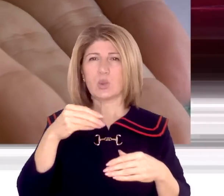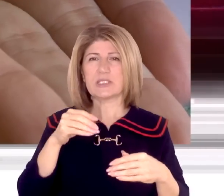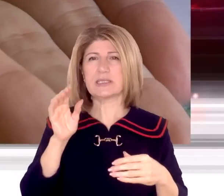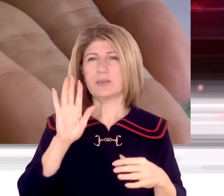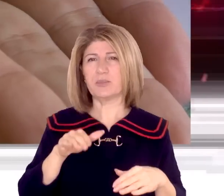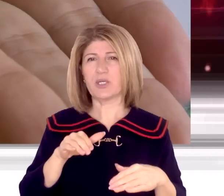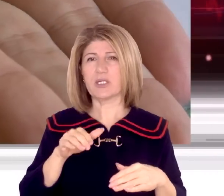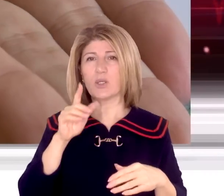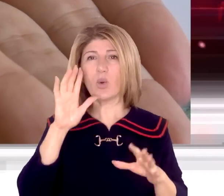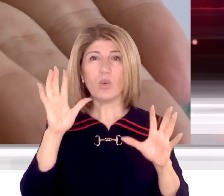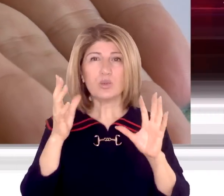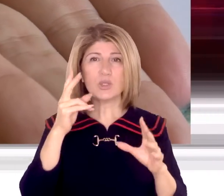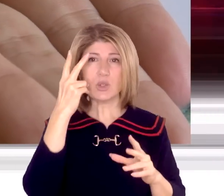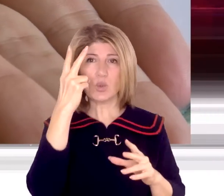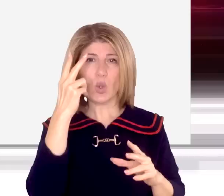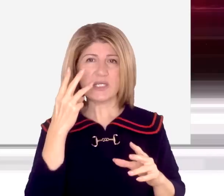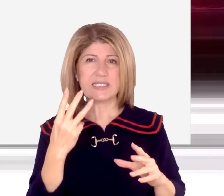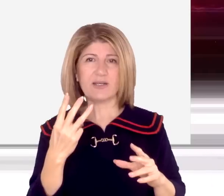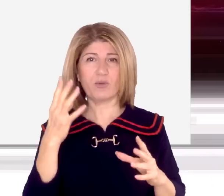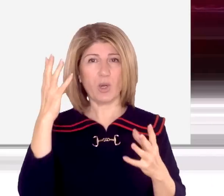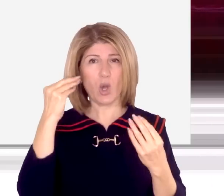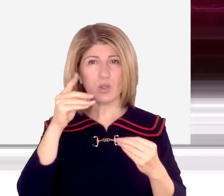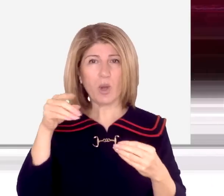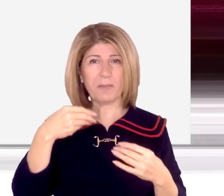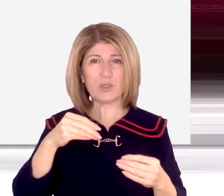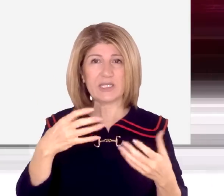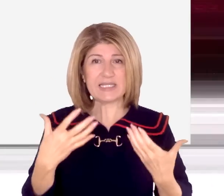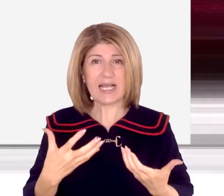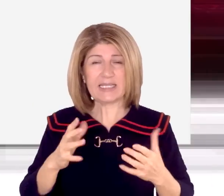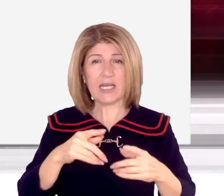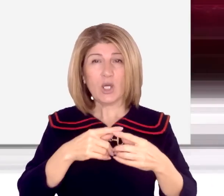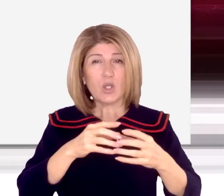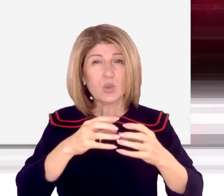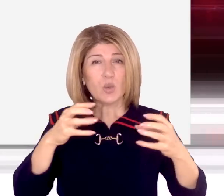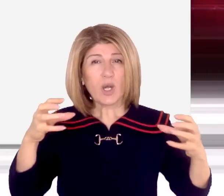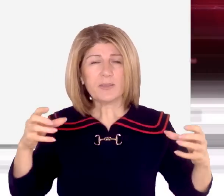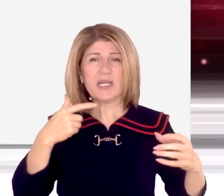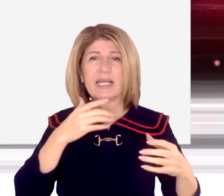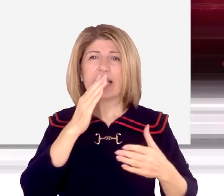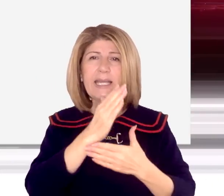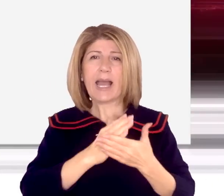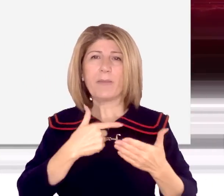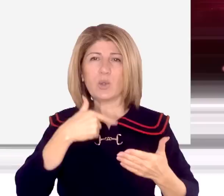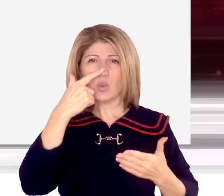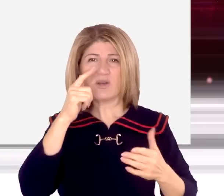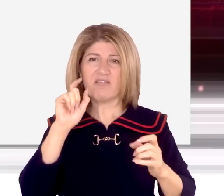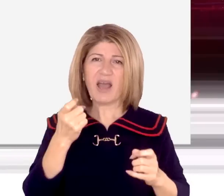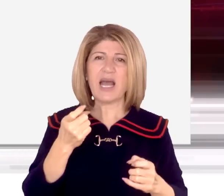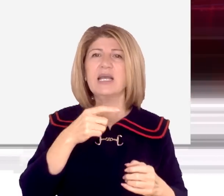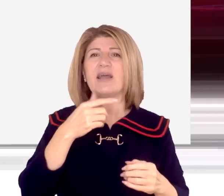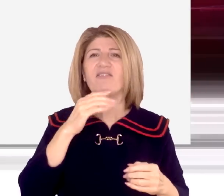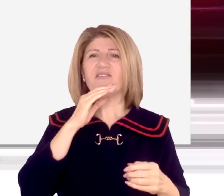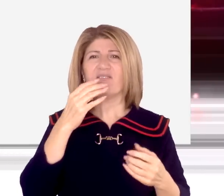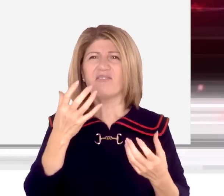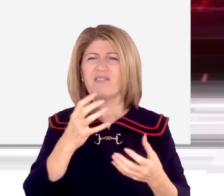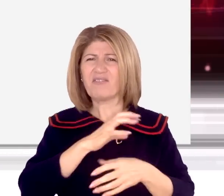قرار گرفتنش ممکنه به طور موقت باعث خونریزی شدید پریود بشه. حدود 2/3 زنایی که پریود سنگین دارن